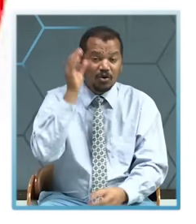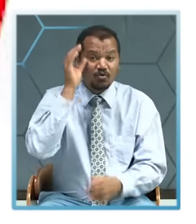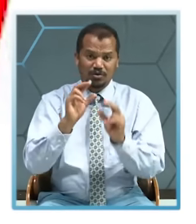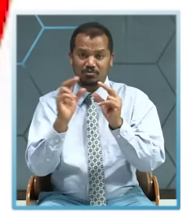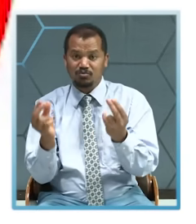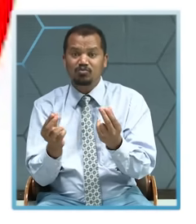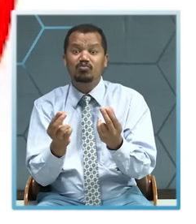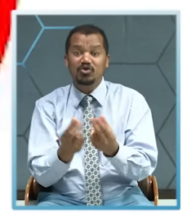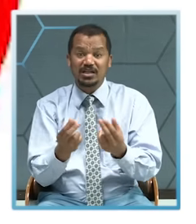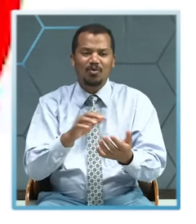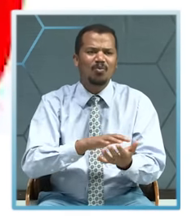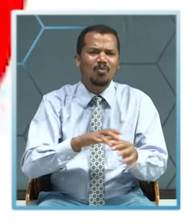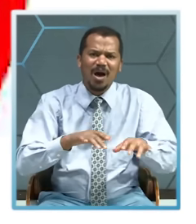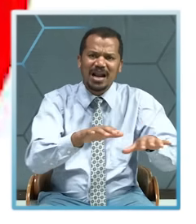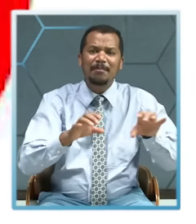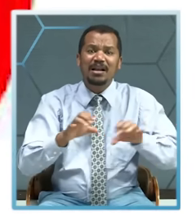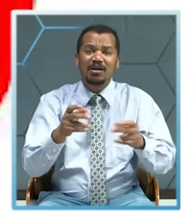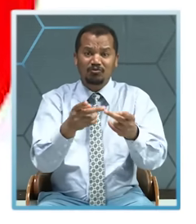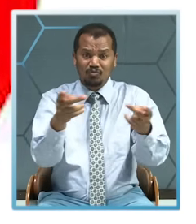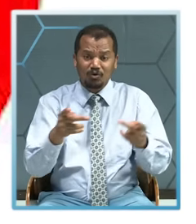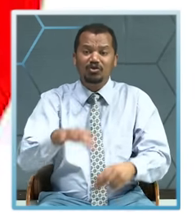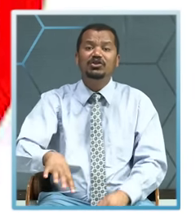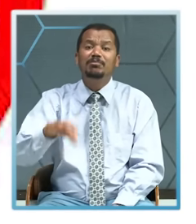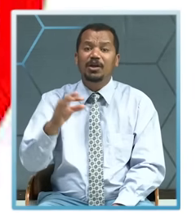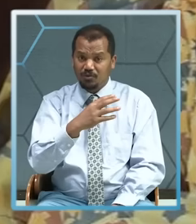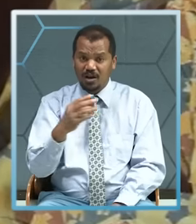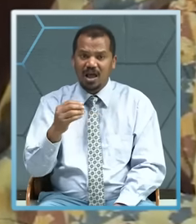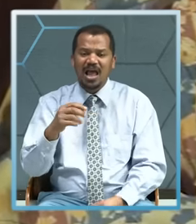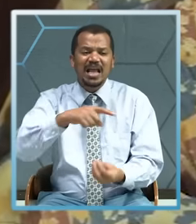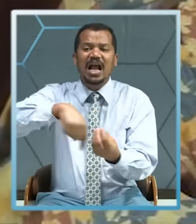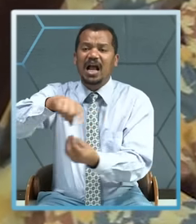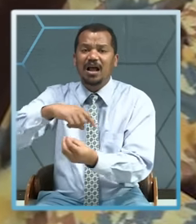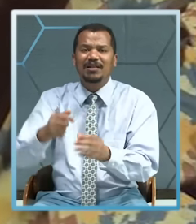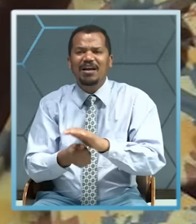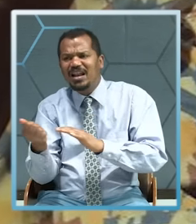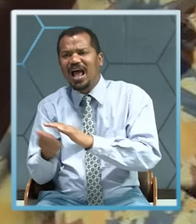የአሸባሪው የህወሓት ቡድን ወረራ በፈጸመባቸው አካባቢዎች የሚገኙና